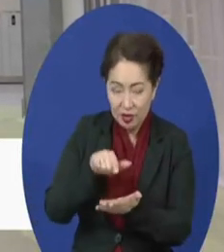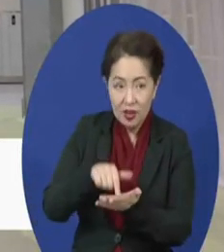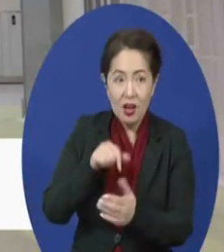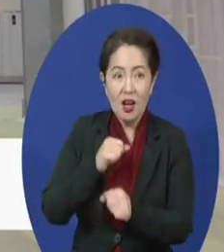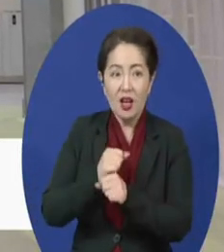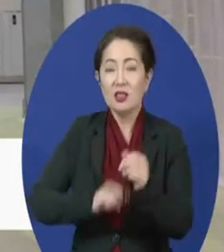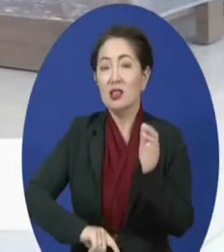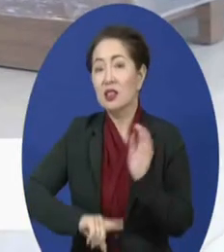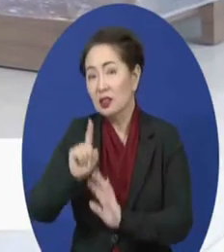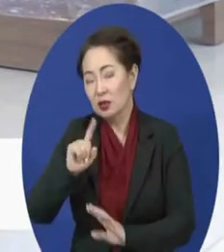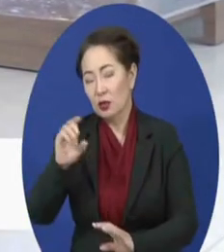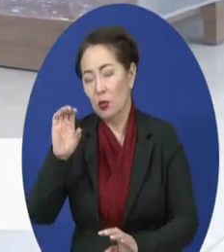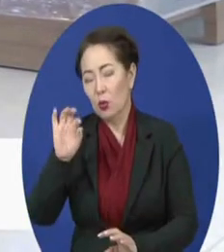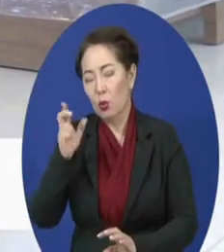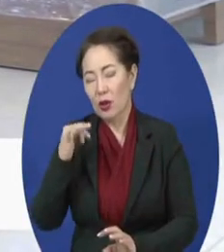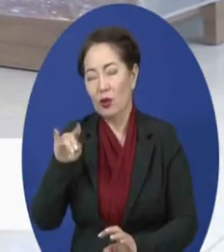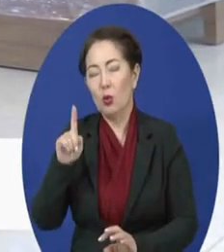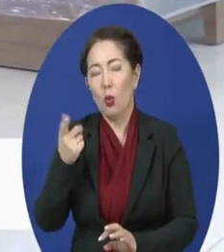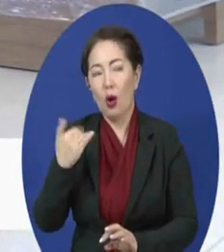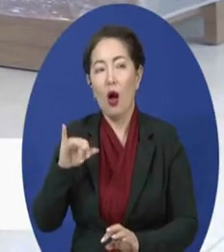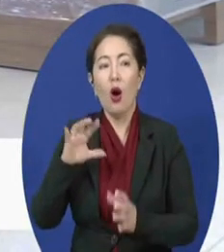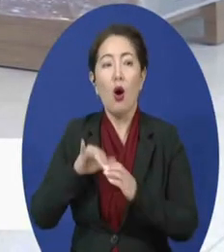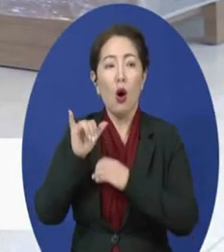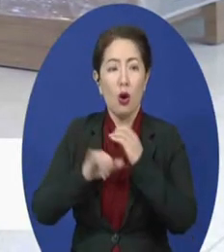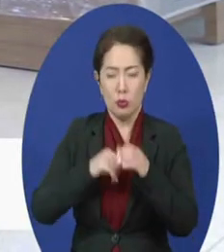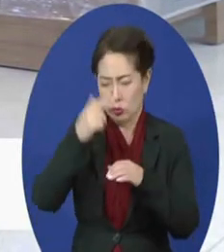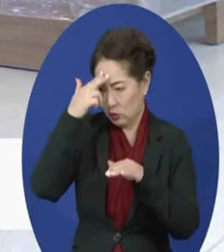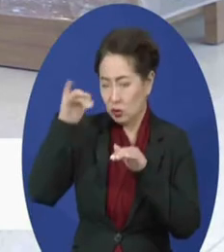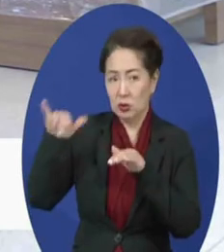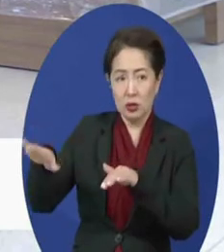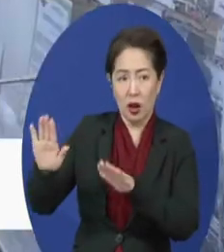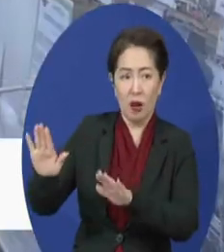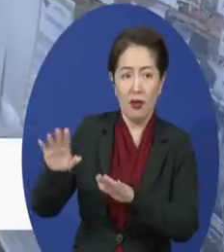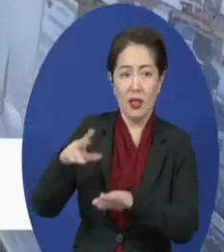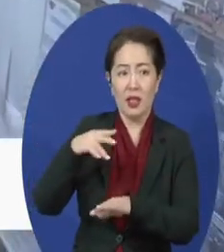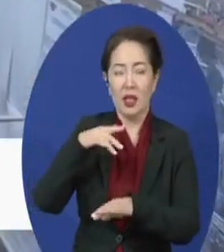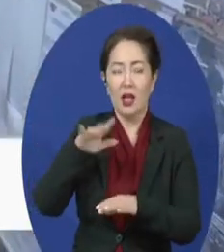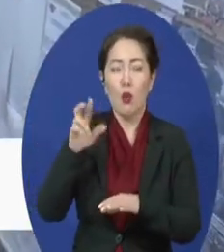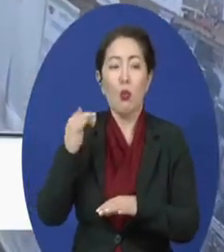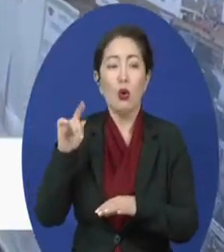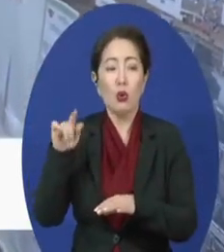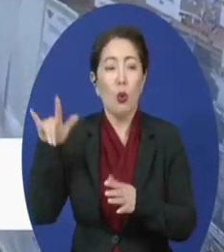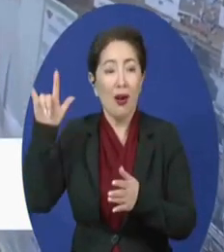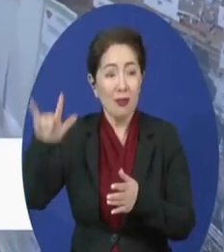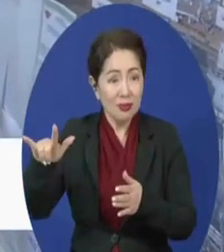ажиллагаа эхэлсэн ч буян тухай олон улсын нисэх буудлыг хэвээр ашиглана. Чингис хаан олон улсын нисэх буудлын